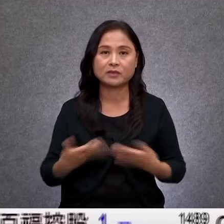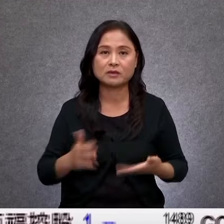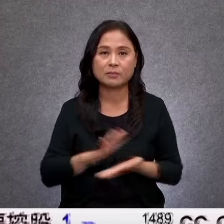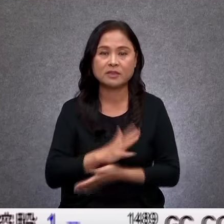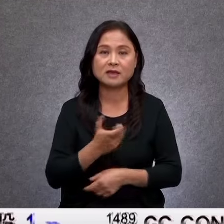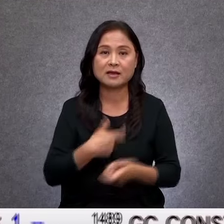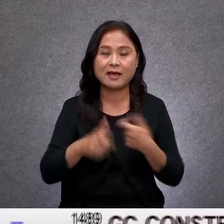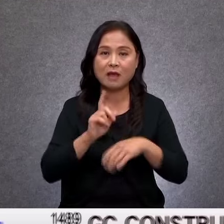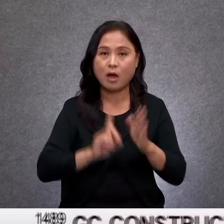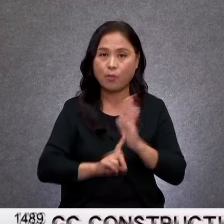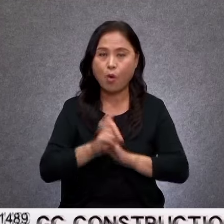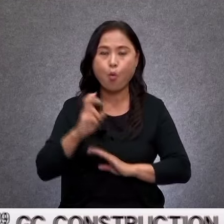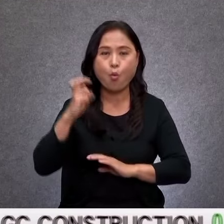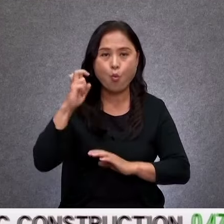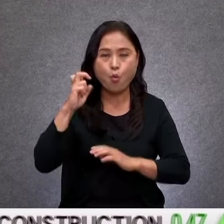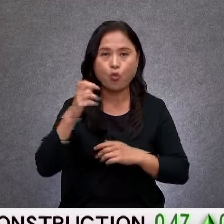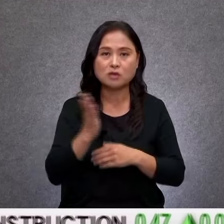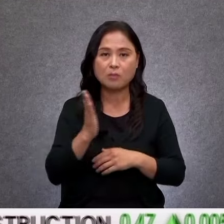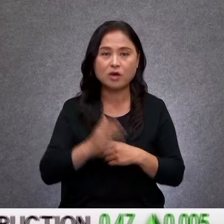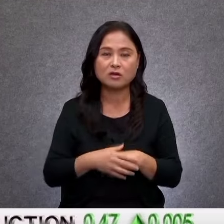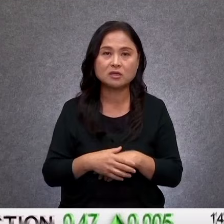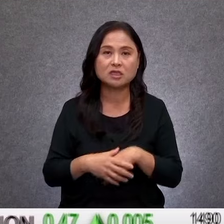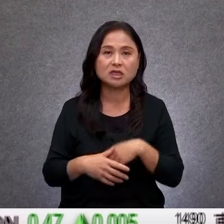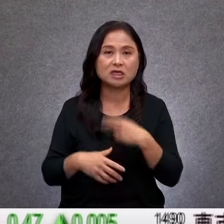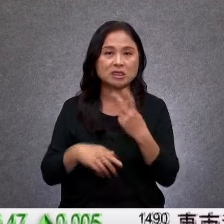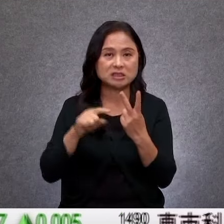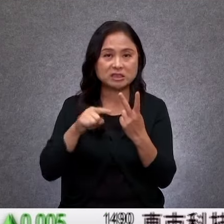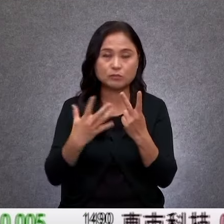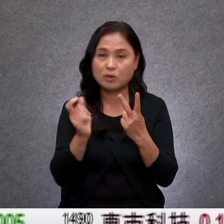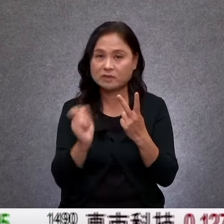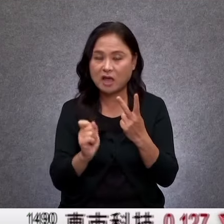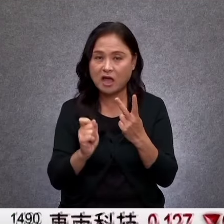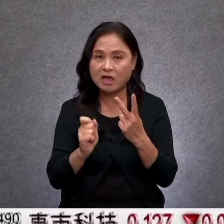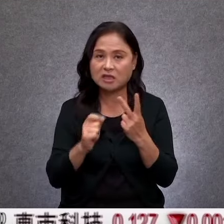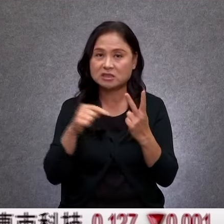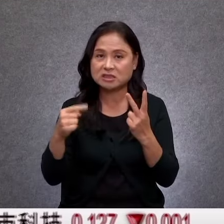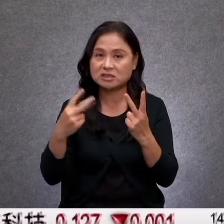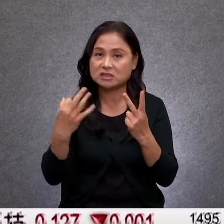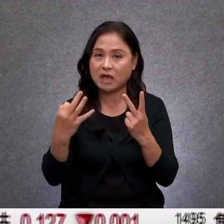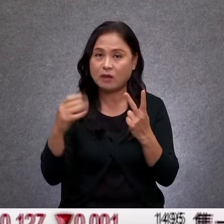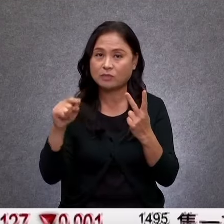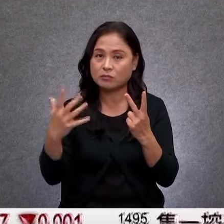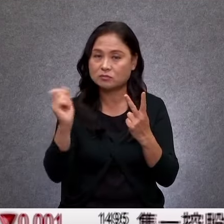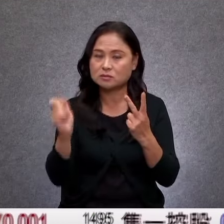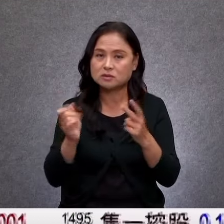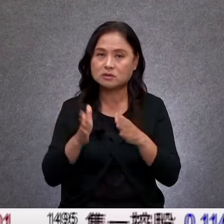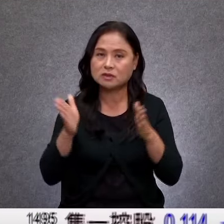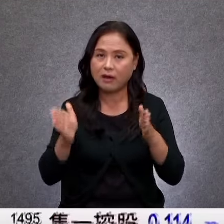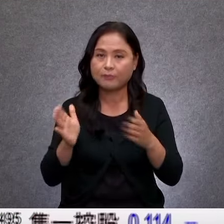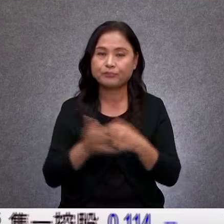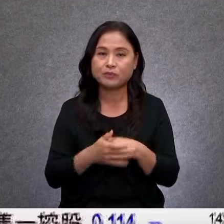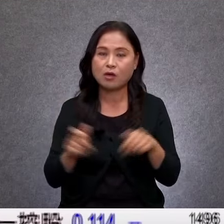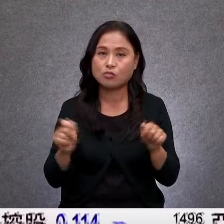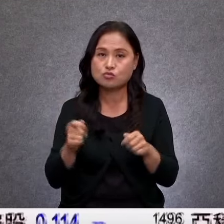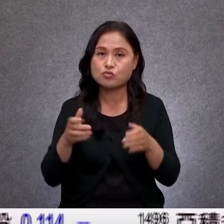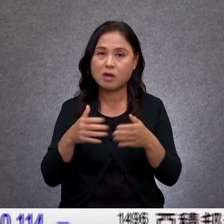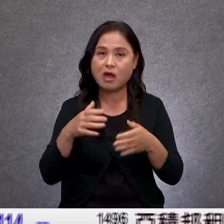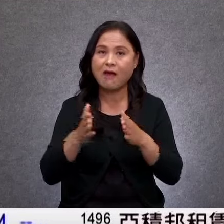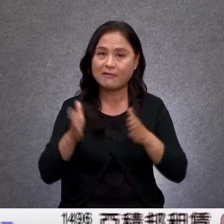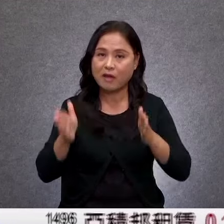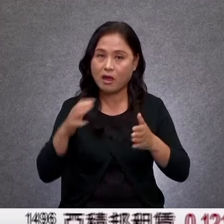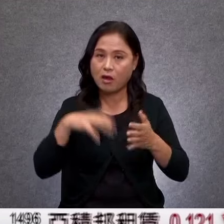壓。我哋今年嘅經濟增長估計會係大概2.5%至